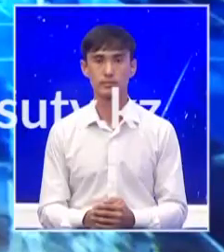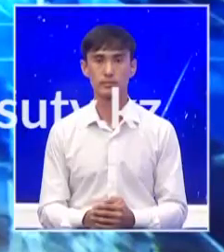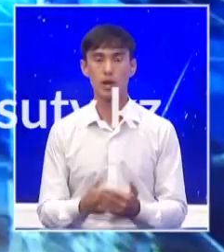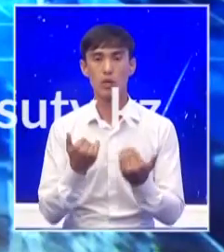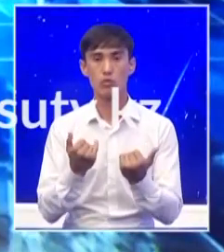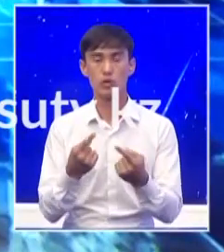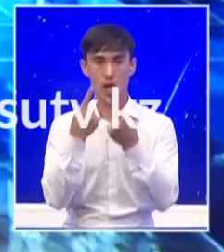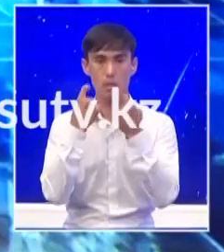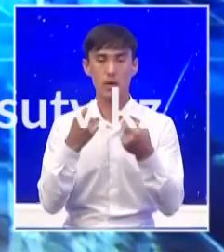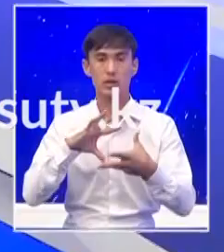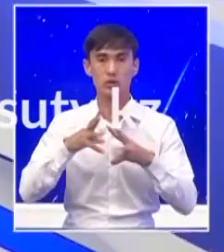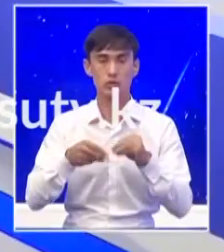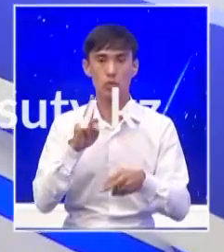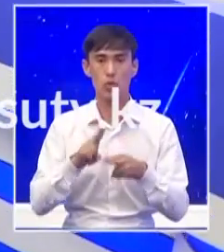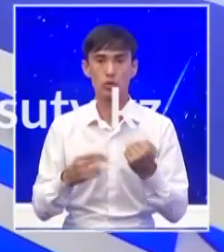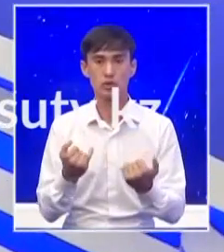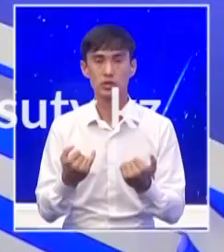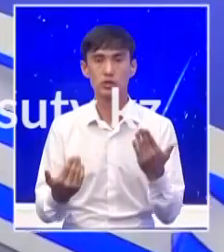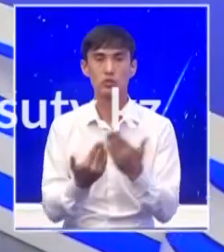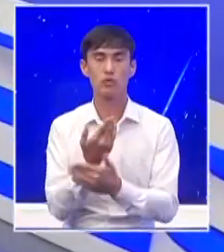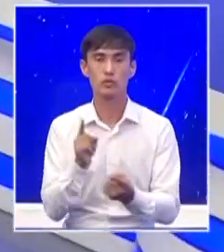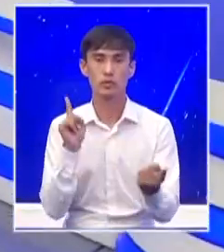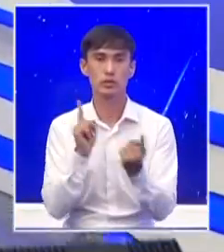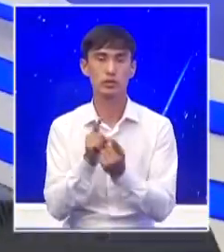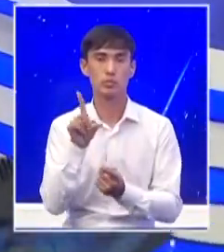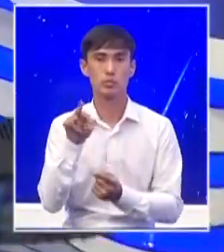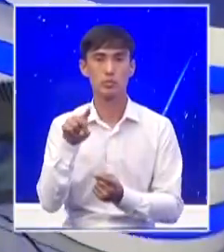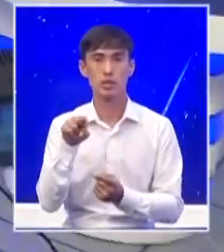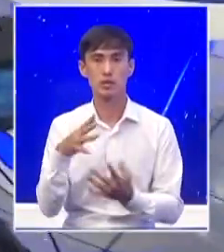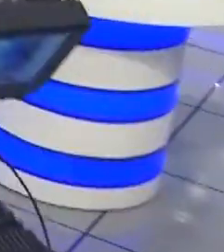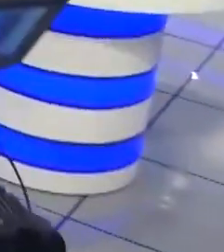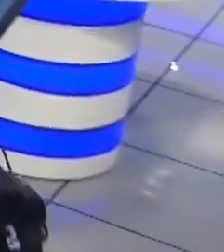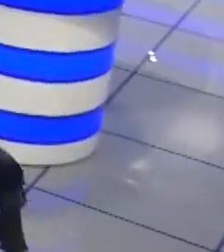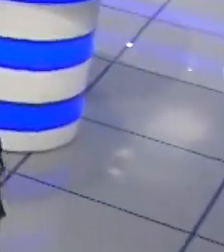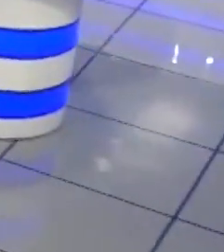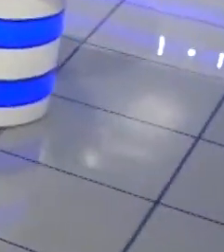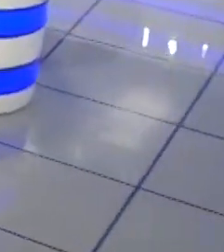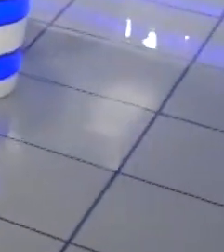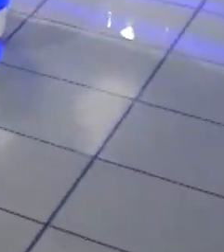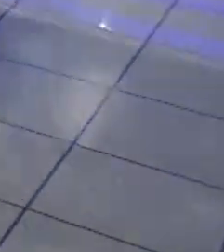Бүгінге келіп түскен ақпараттар легі осы. Жағымды жаңалықтармен жұмада жүздескенше аман сау болыңыздар.